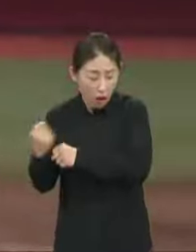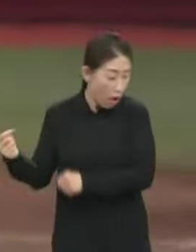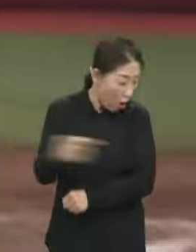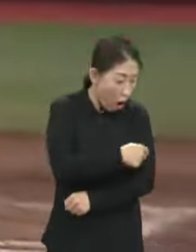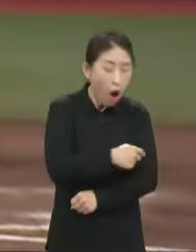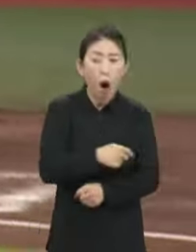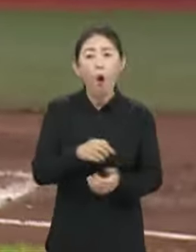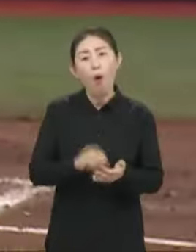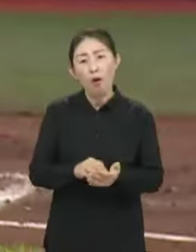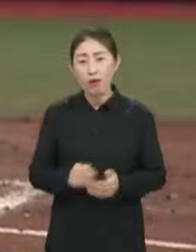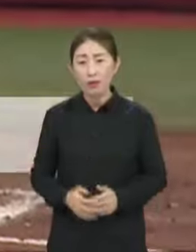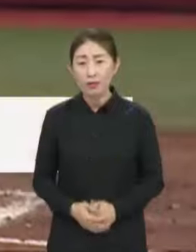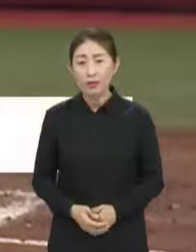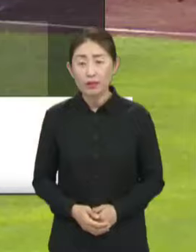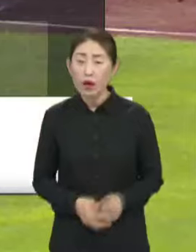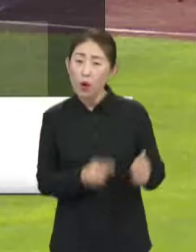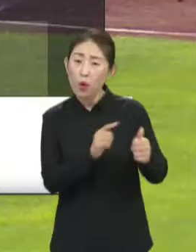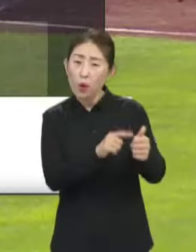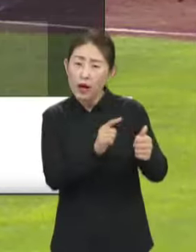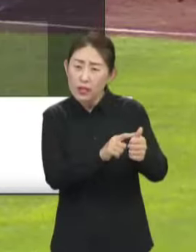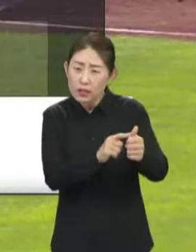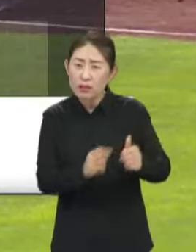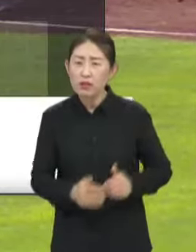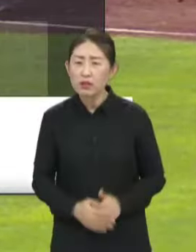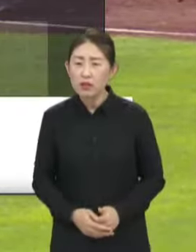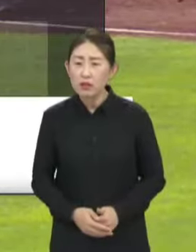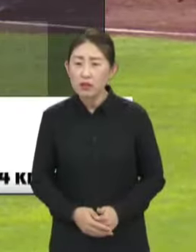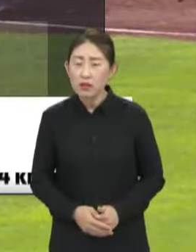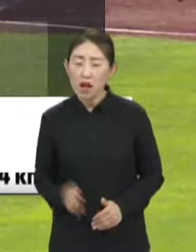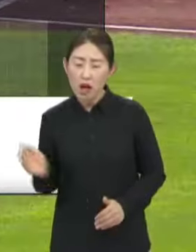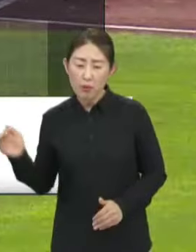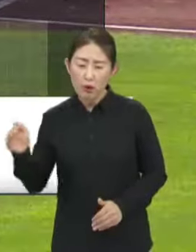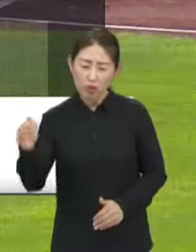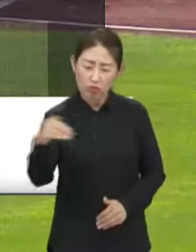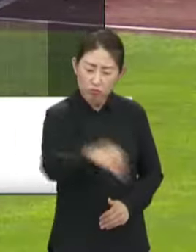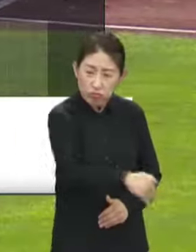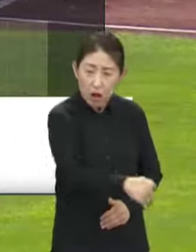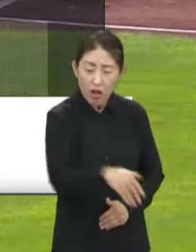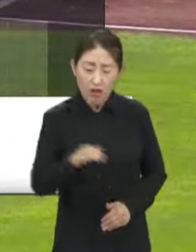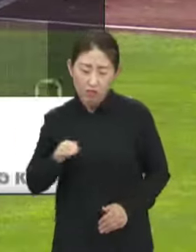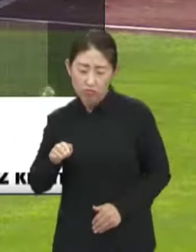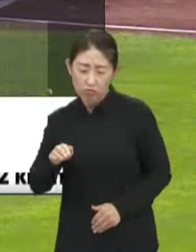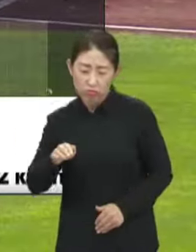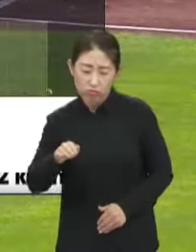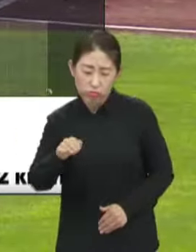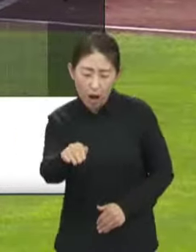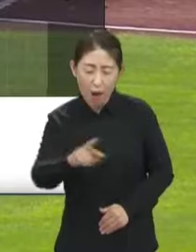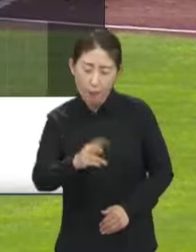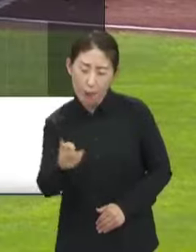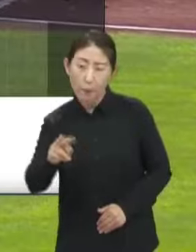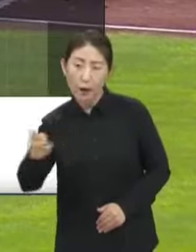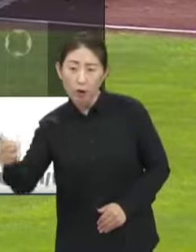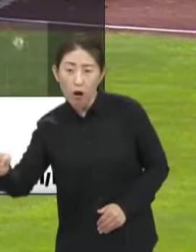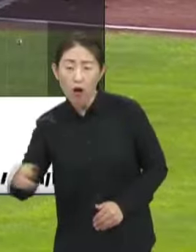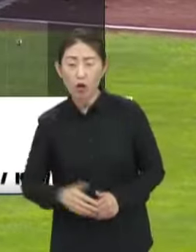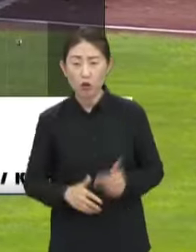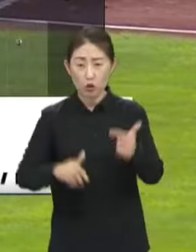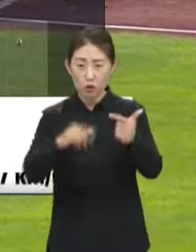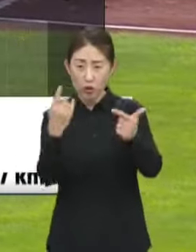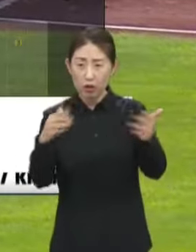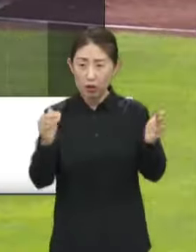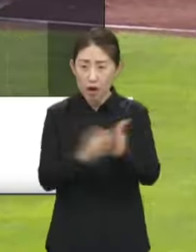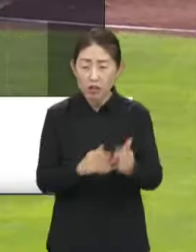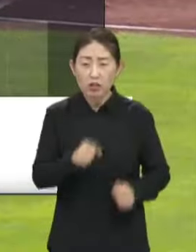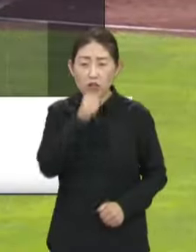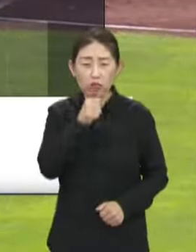얼어붙습니다. 와이스가 스위퍼라고 불리는 변형 슬라이더와 직구를 골고루 던지며 6과 3분의 2이닝